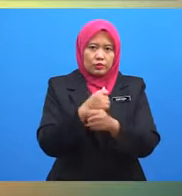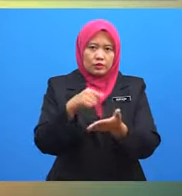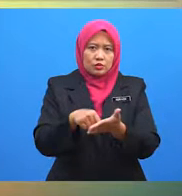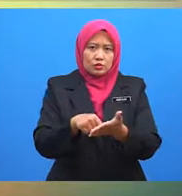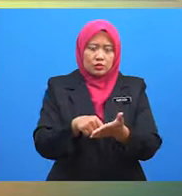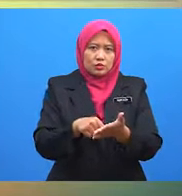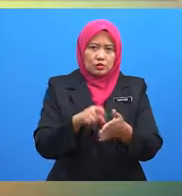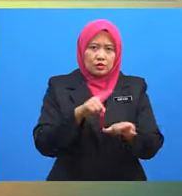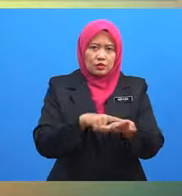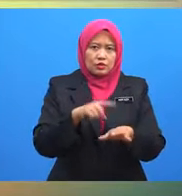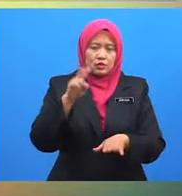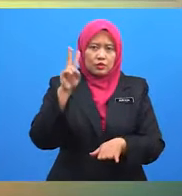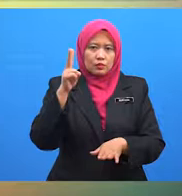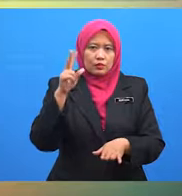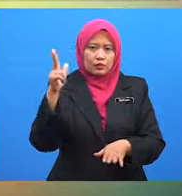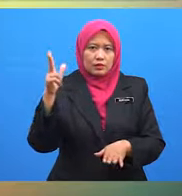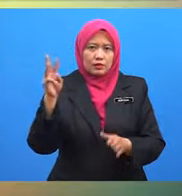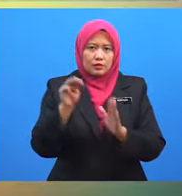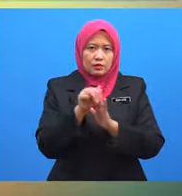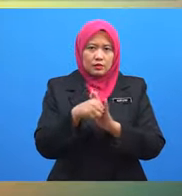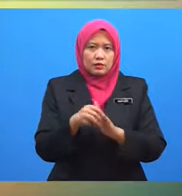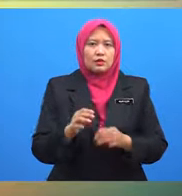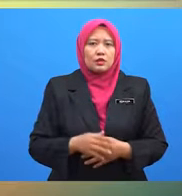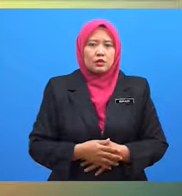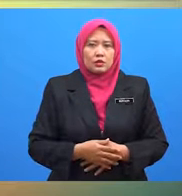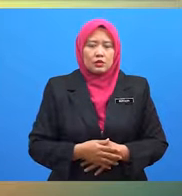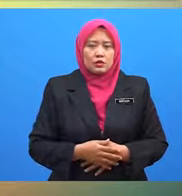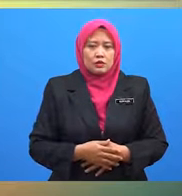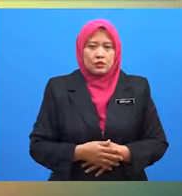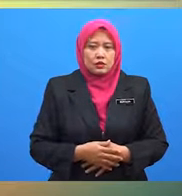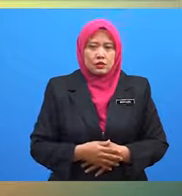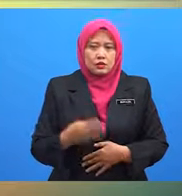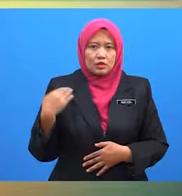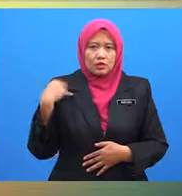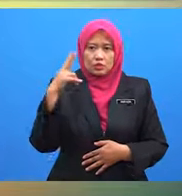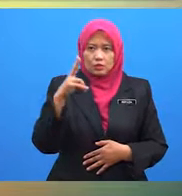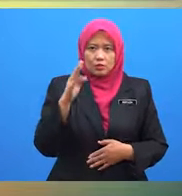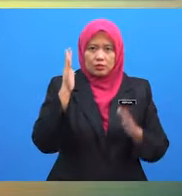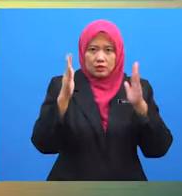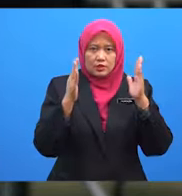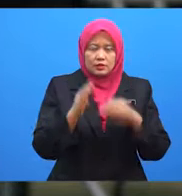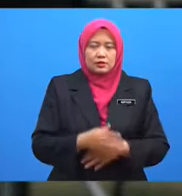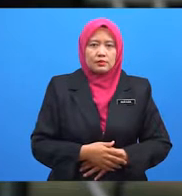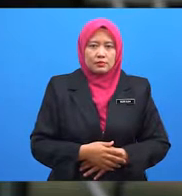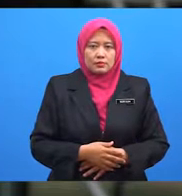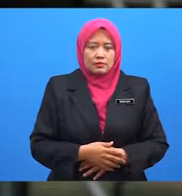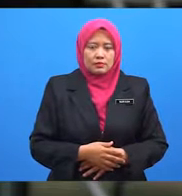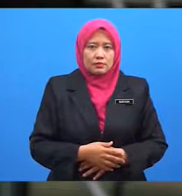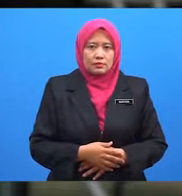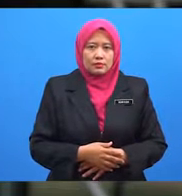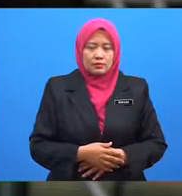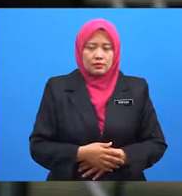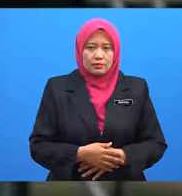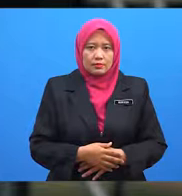dui bahasa, iaitu bahasa Melayu kuno dan bahasa Tamil. Baiklah para